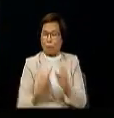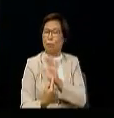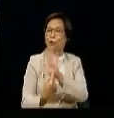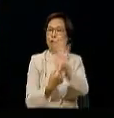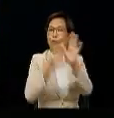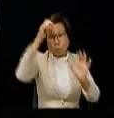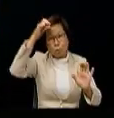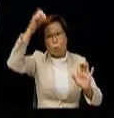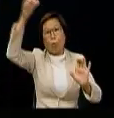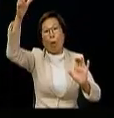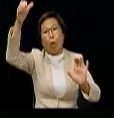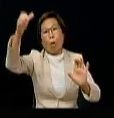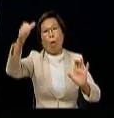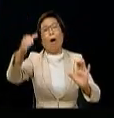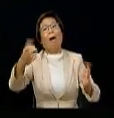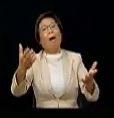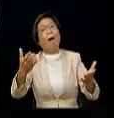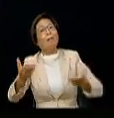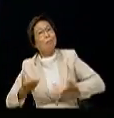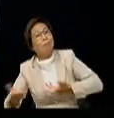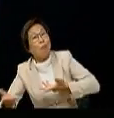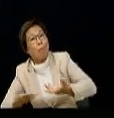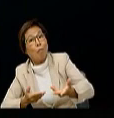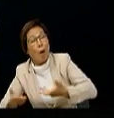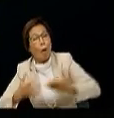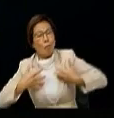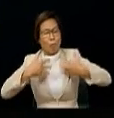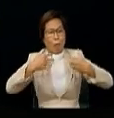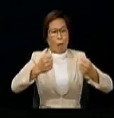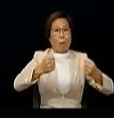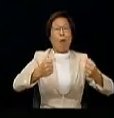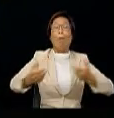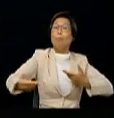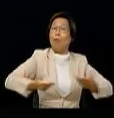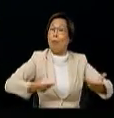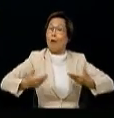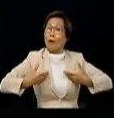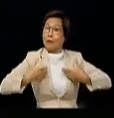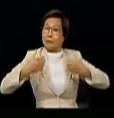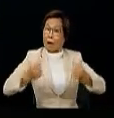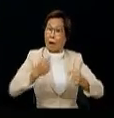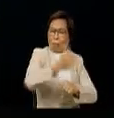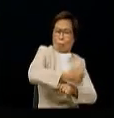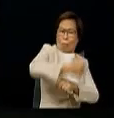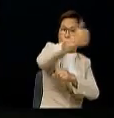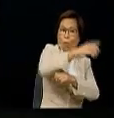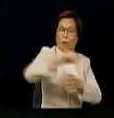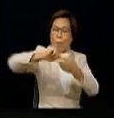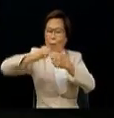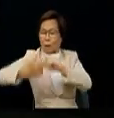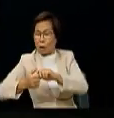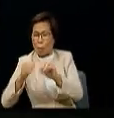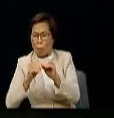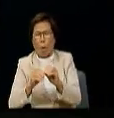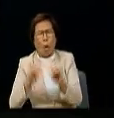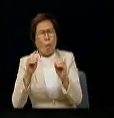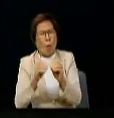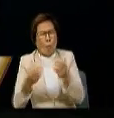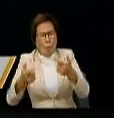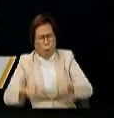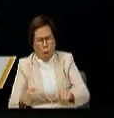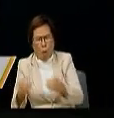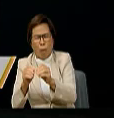konsep diplomasi Kesehatan sebagai satu keutamaan kemudian kita ada masalah yang semakin menjadi-jadi